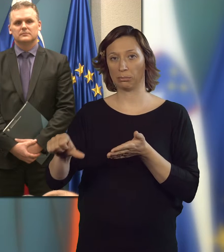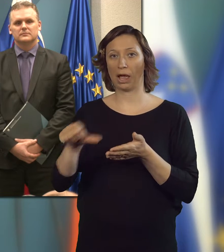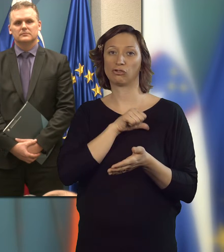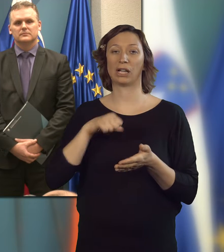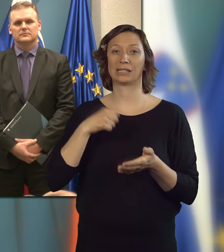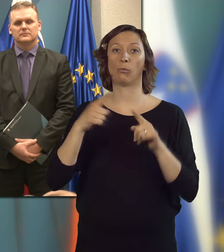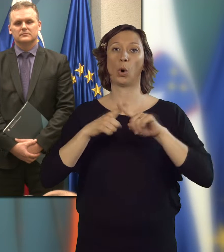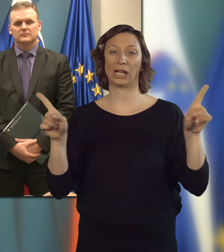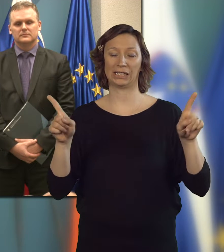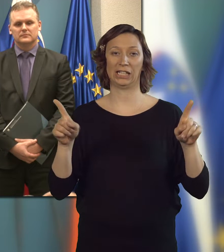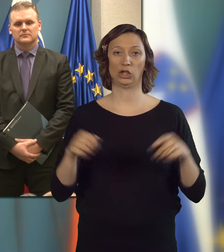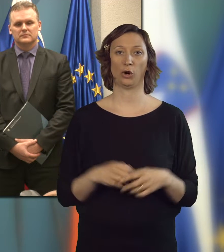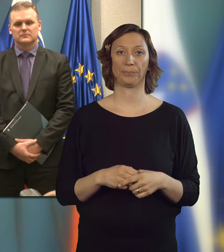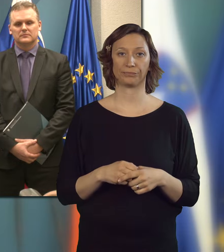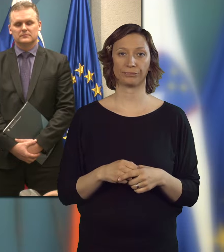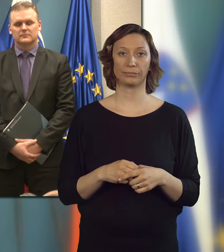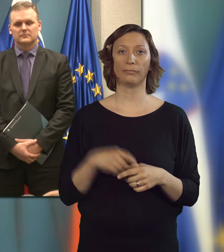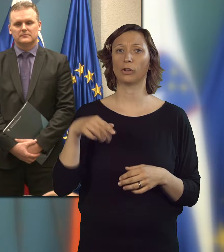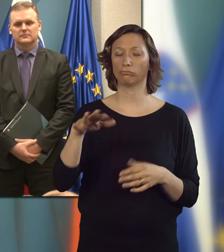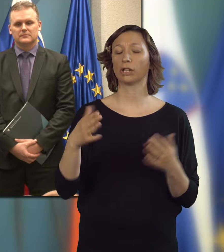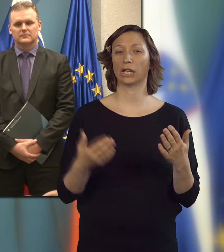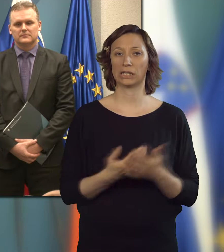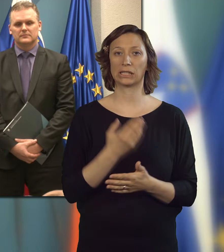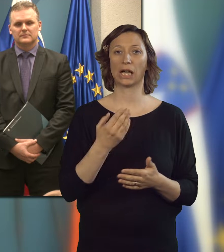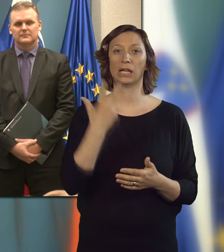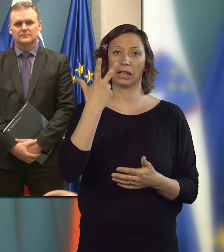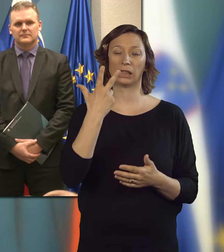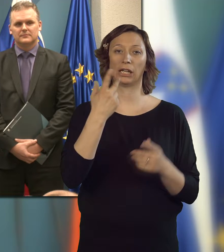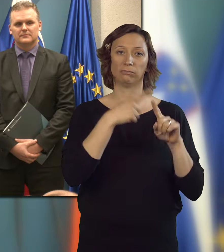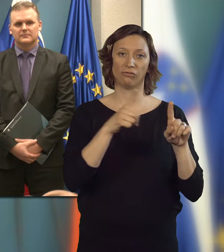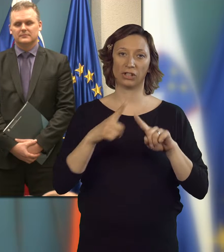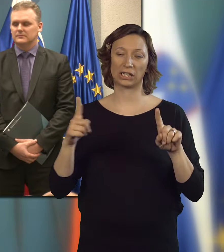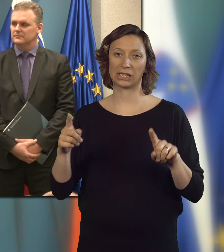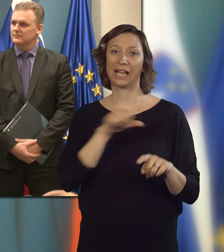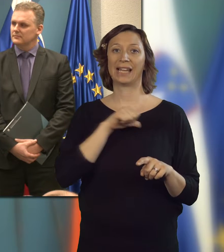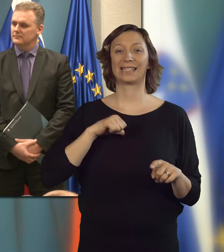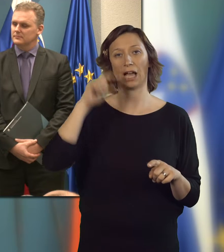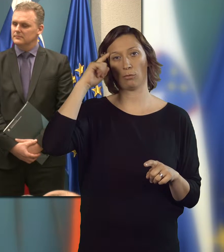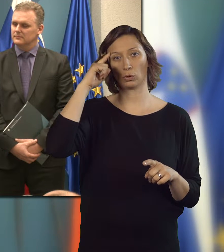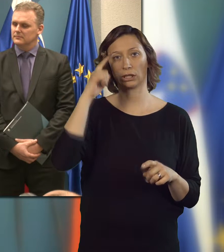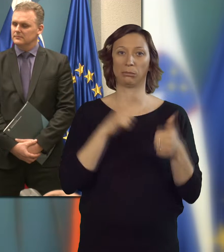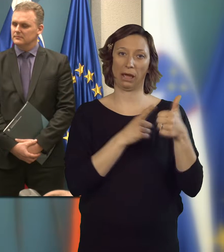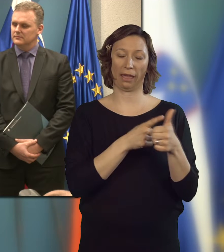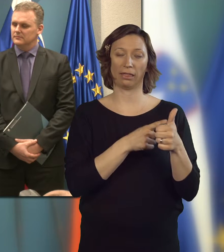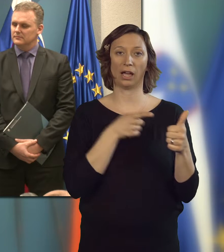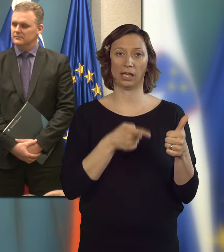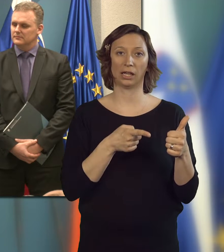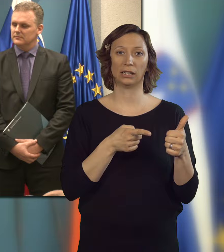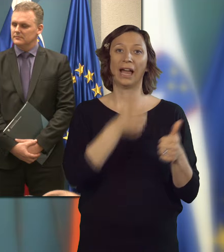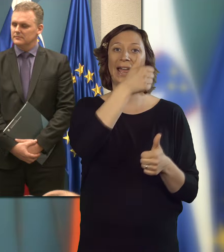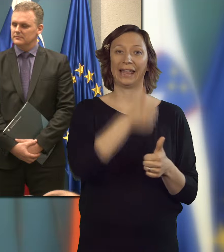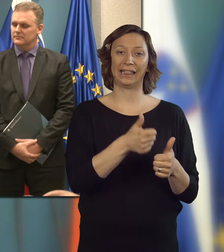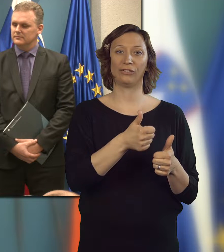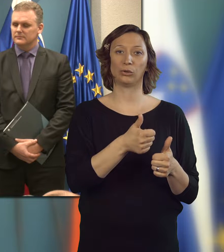pravzaprav samo razliko. Gre za tri vrste samooskrbe, se pravi, ena